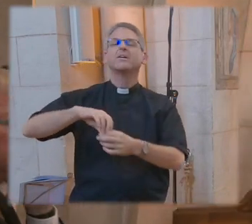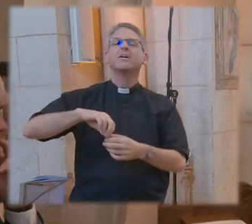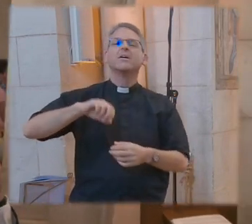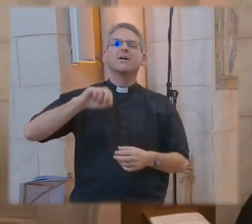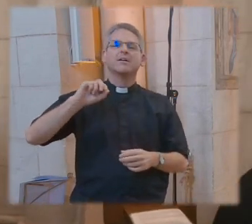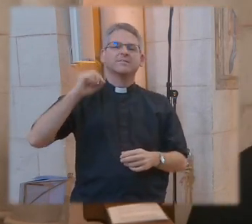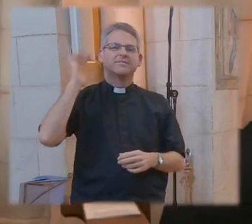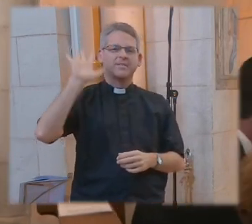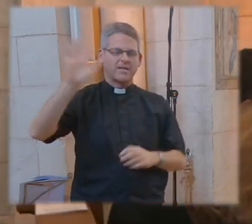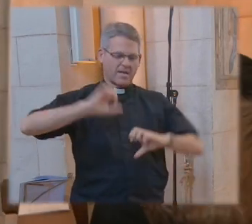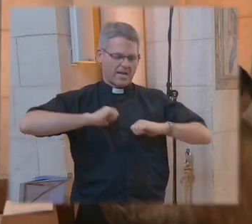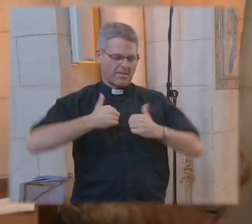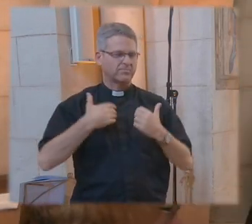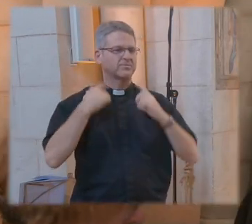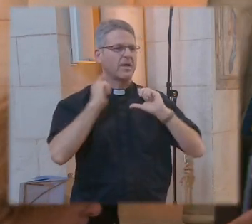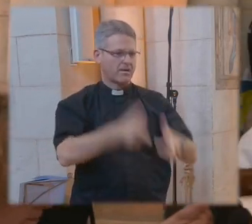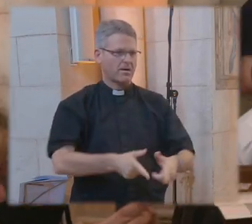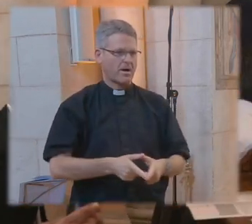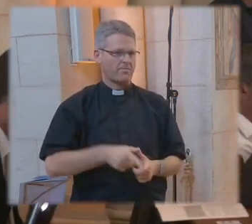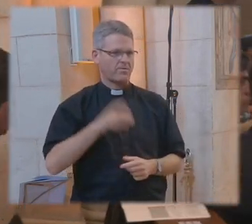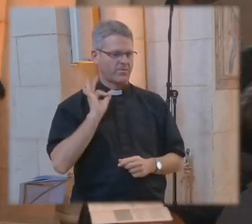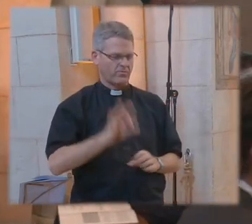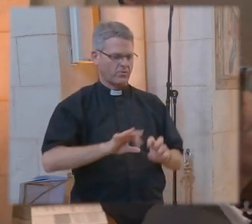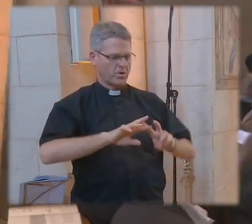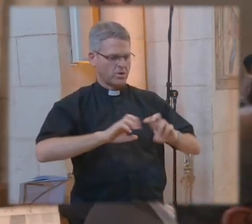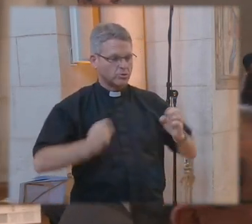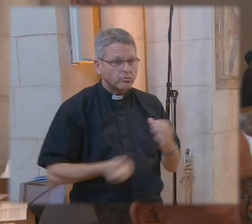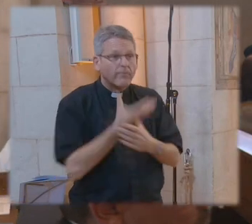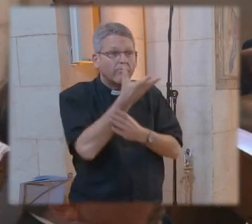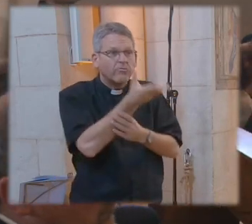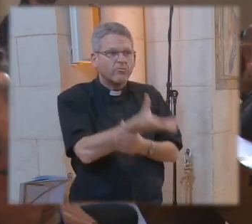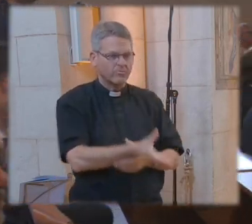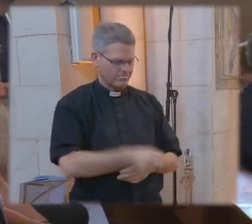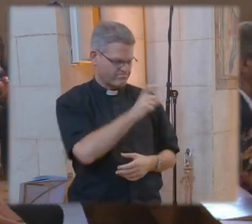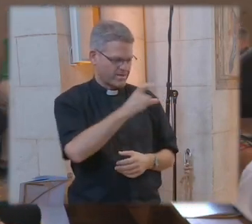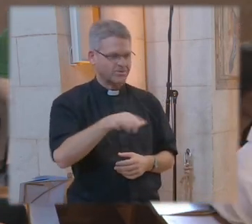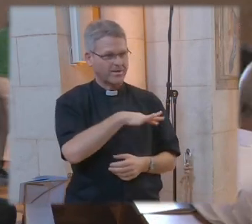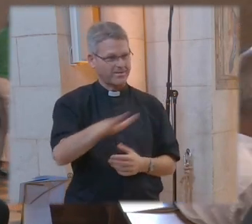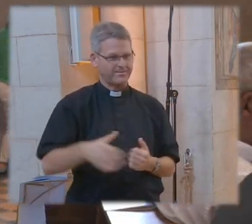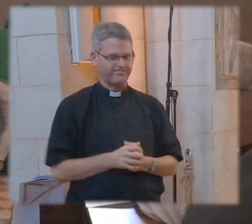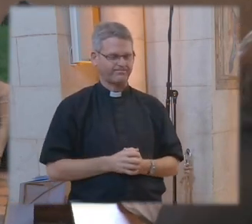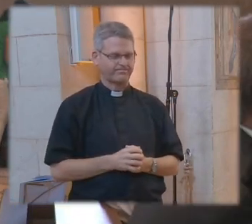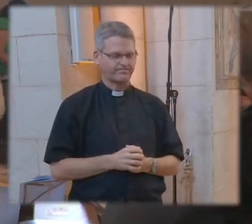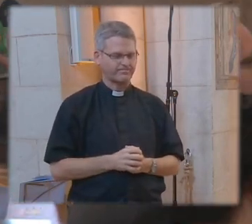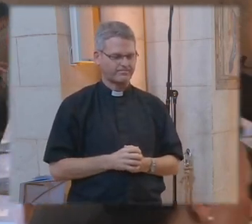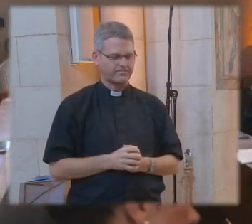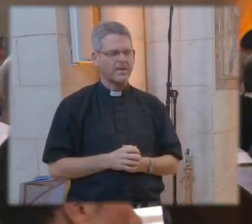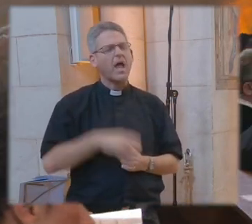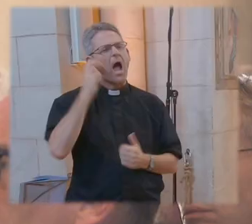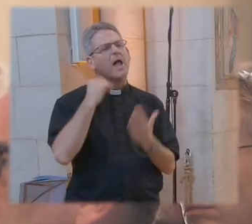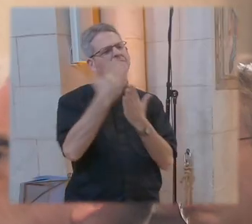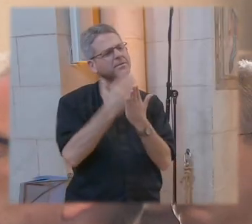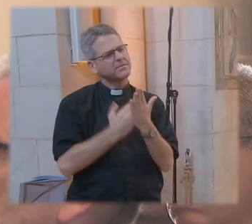und zu seiner ganzen Schöpfung. Der Evangelist Johannes nimmt die in der alttestamentlichen Lesung